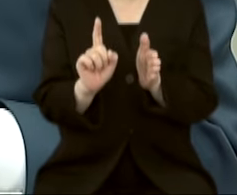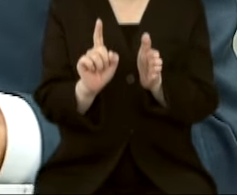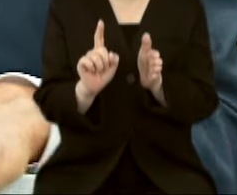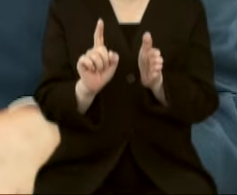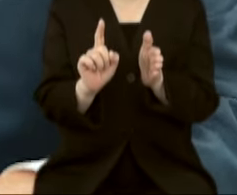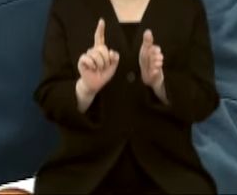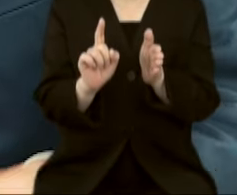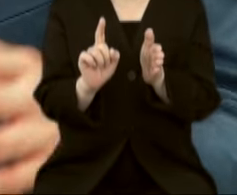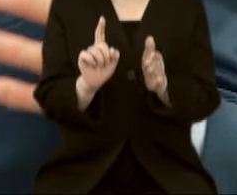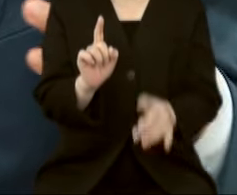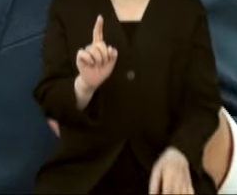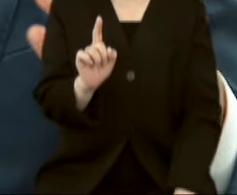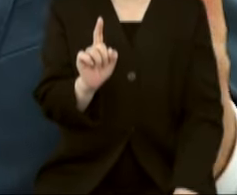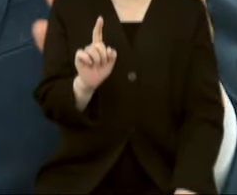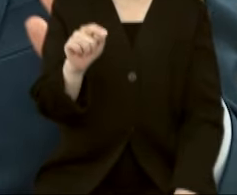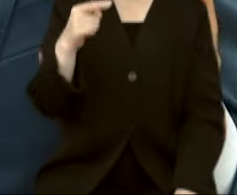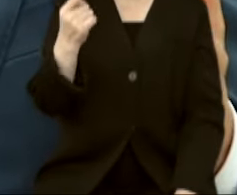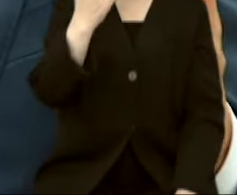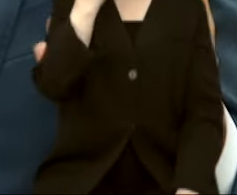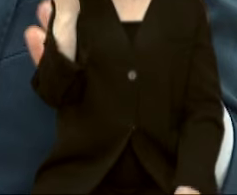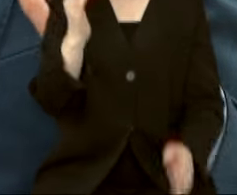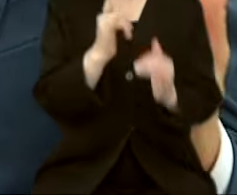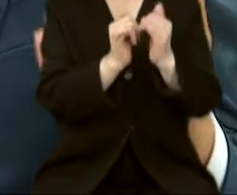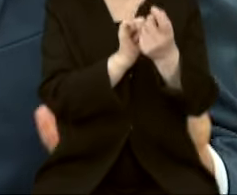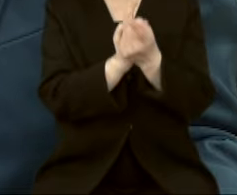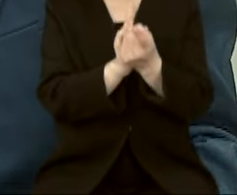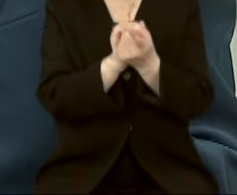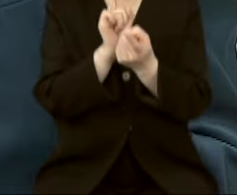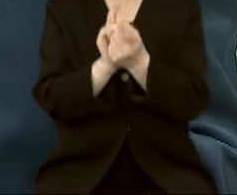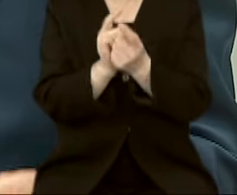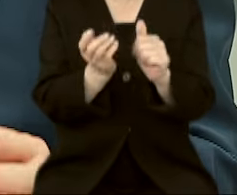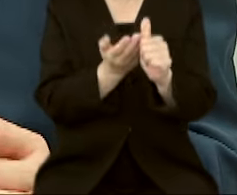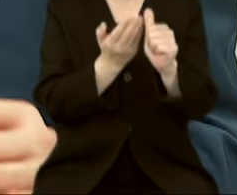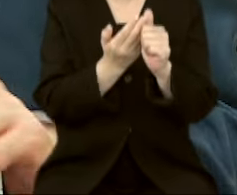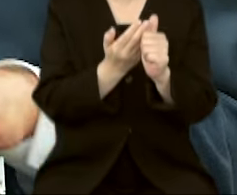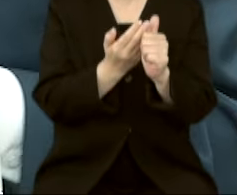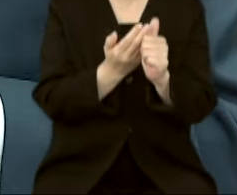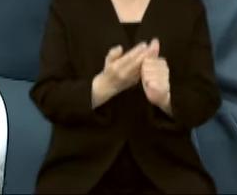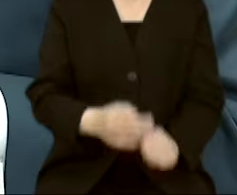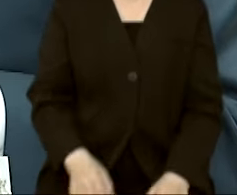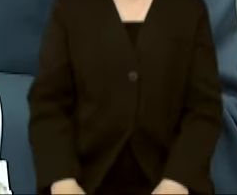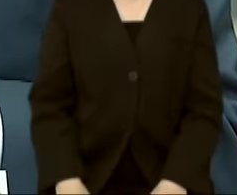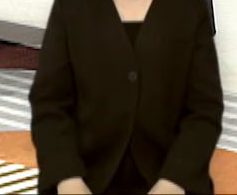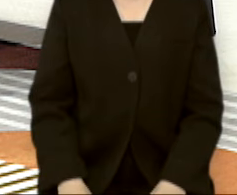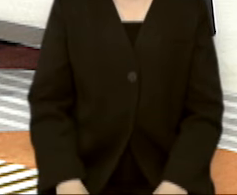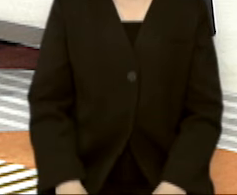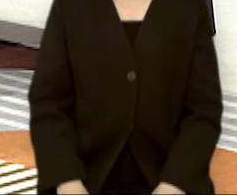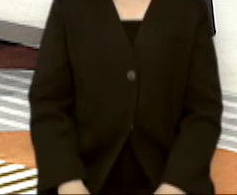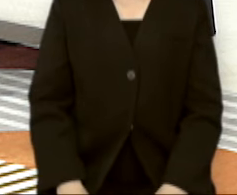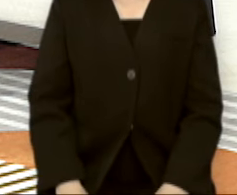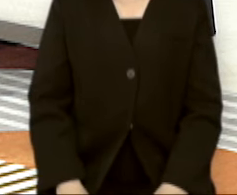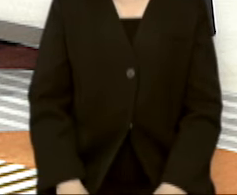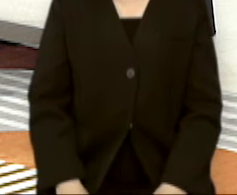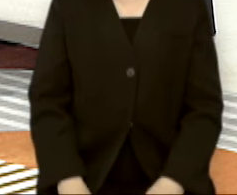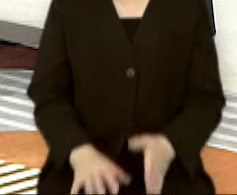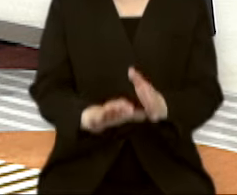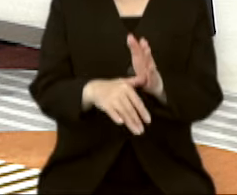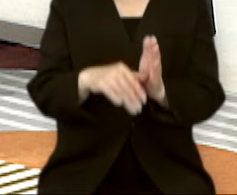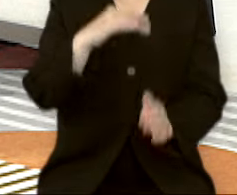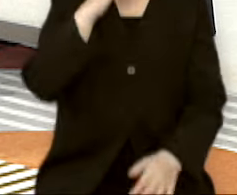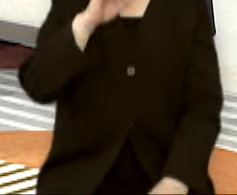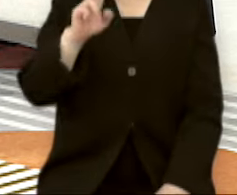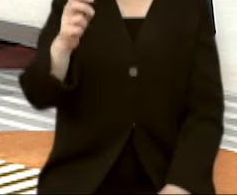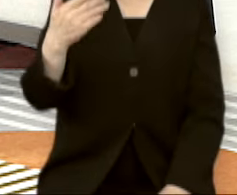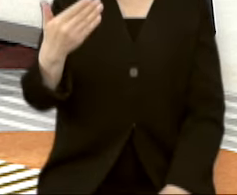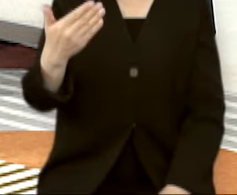그 다음 세대들을 이렇게 만드신 거예요? 예. 야, 훌륭하시다. 그래서 그 당시에